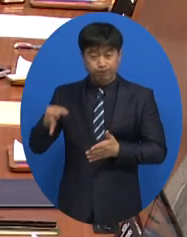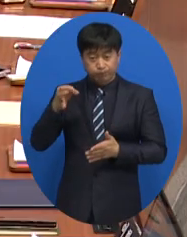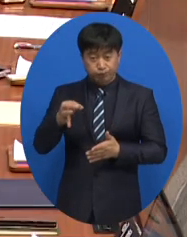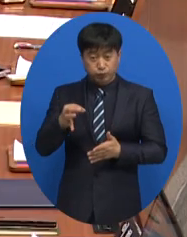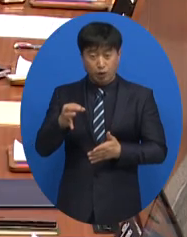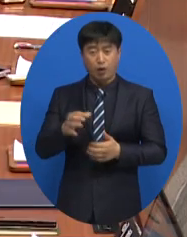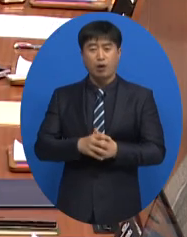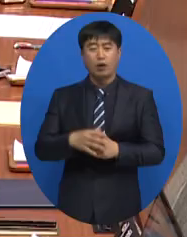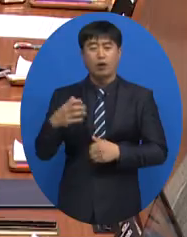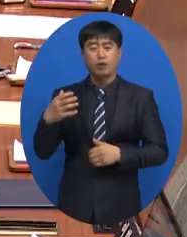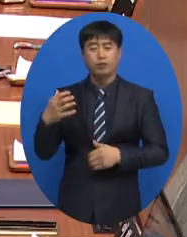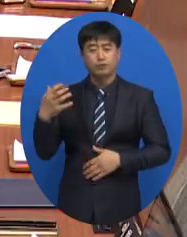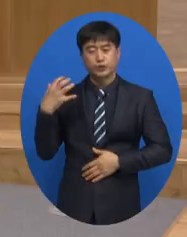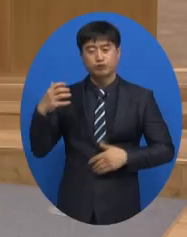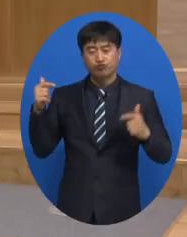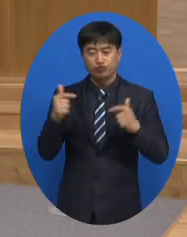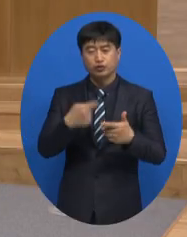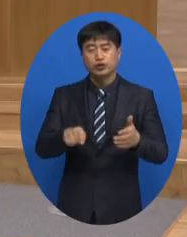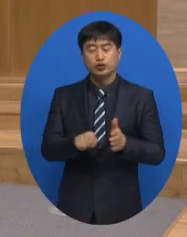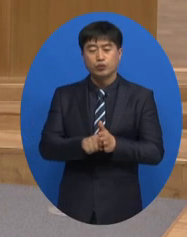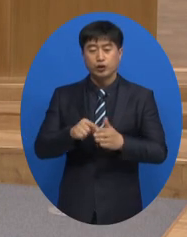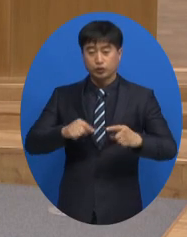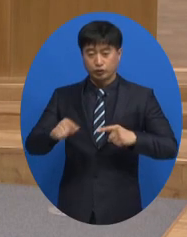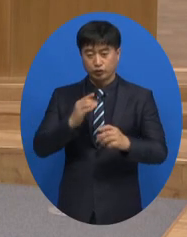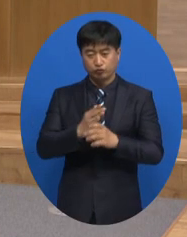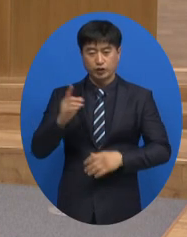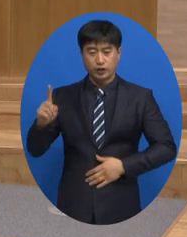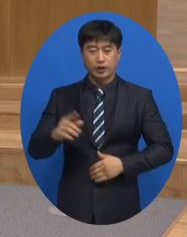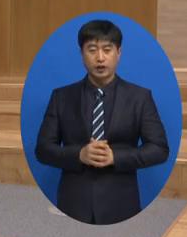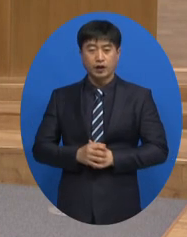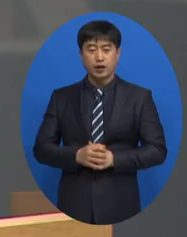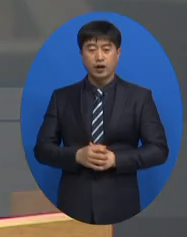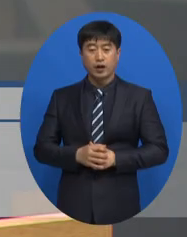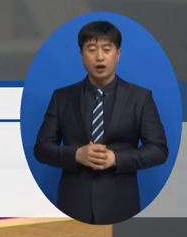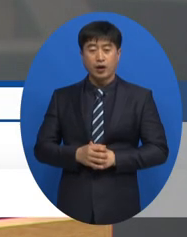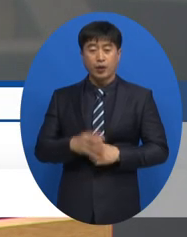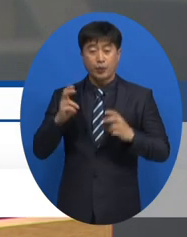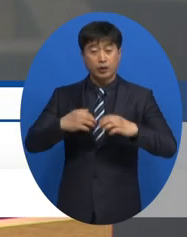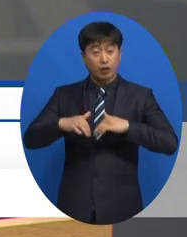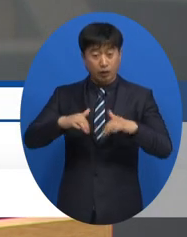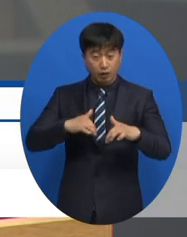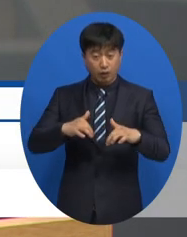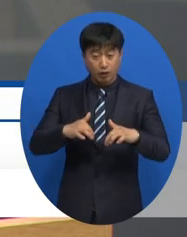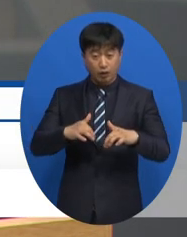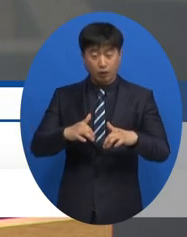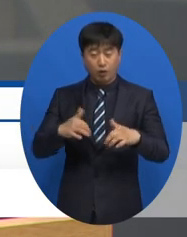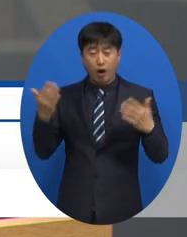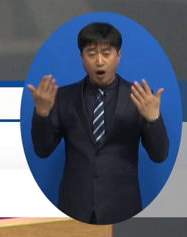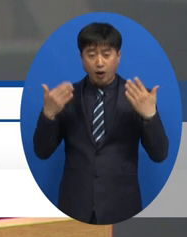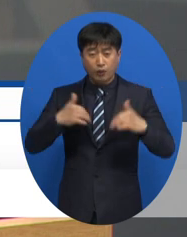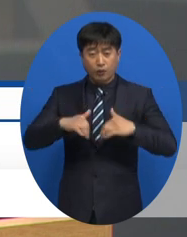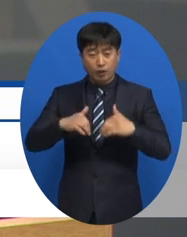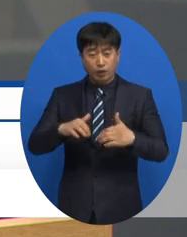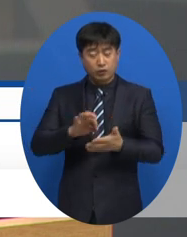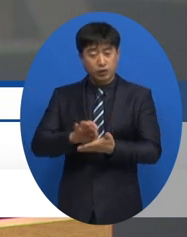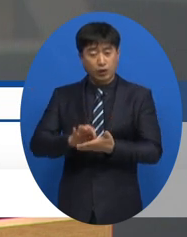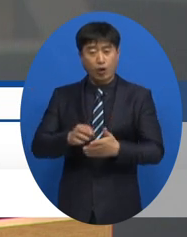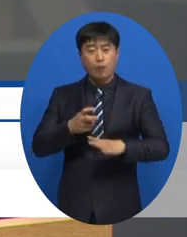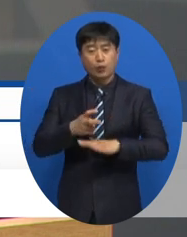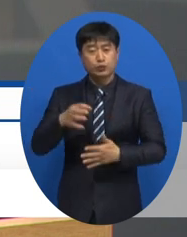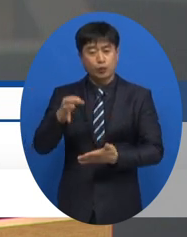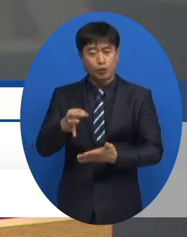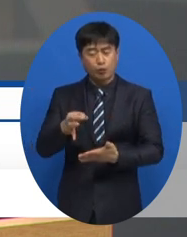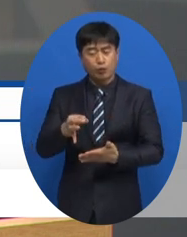속에서 도민 생계비 부담을 줄이기 위한 민생 정책의 하나입니다. 출퇴근이나 통학을 위해 써야 하는 버스